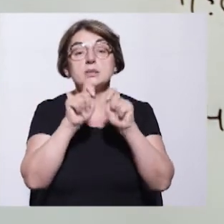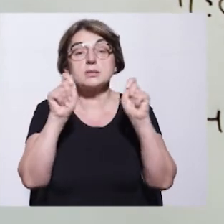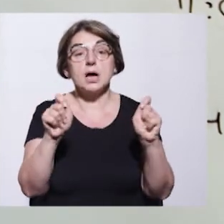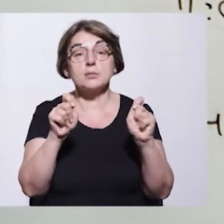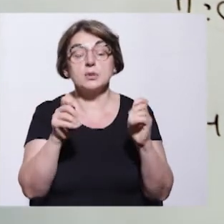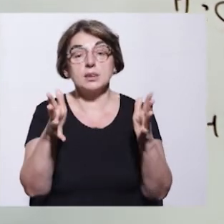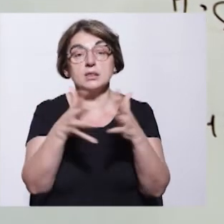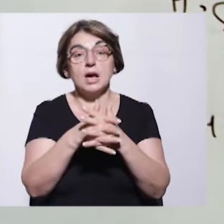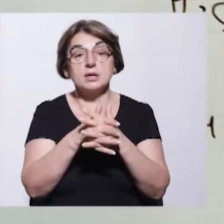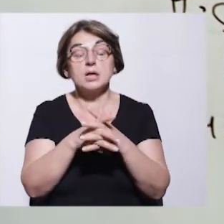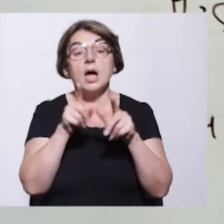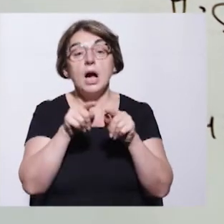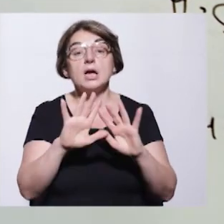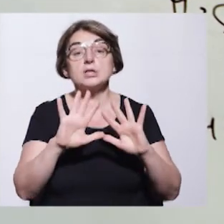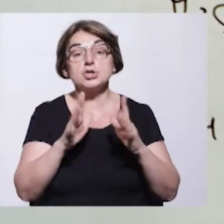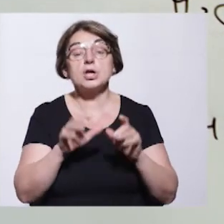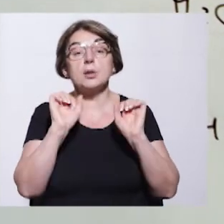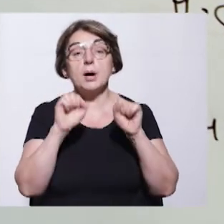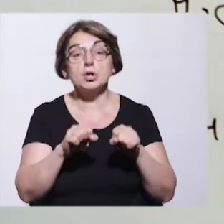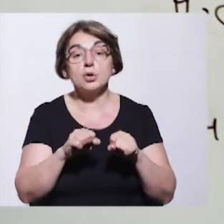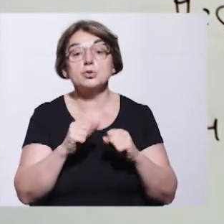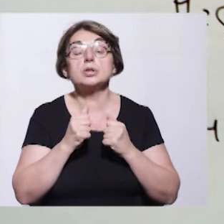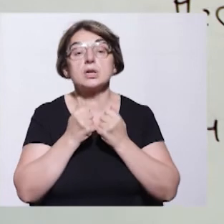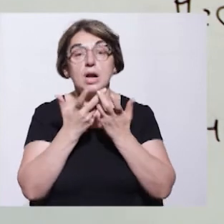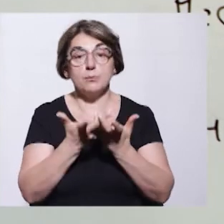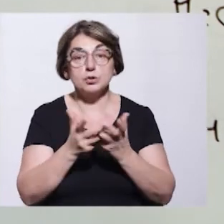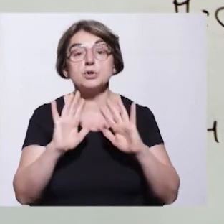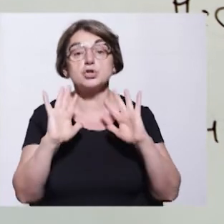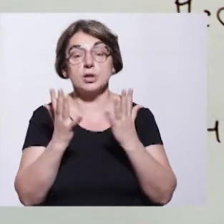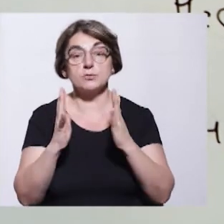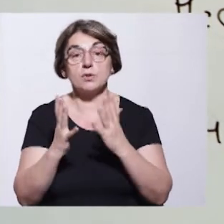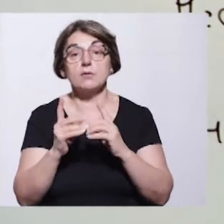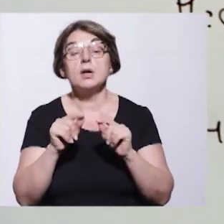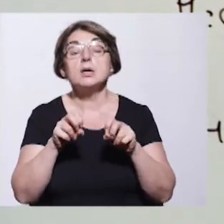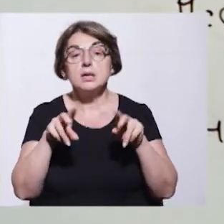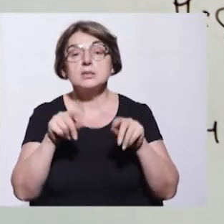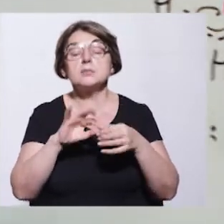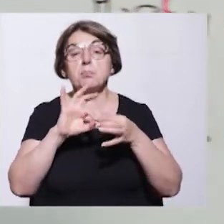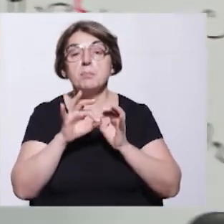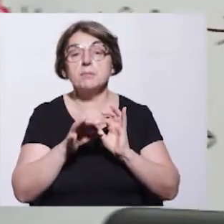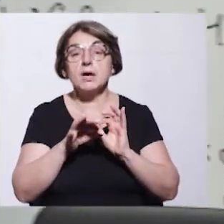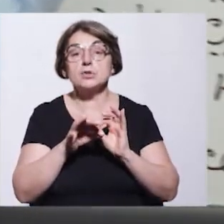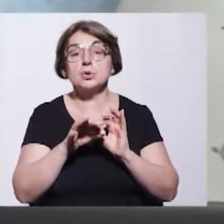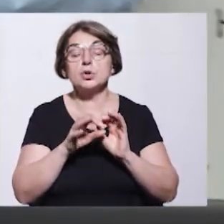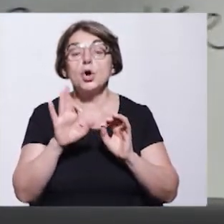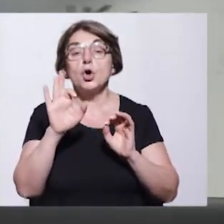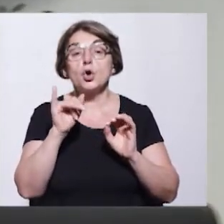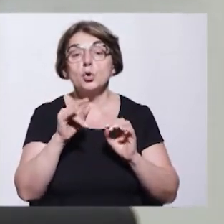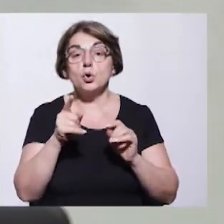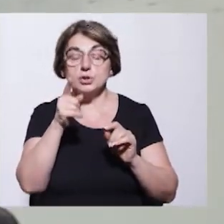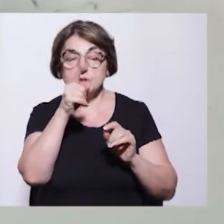შეხვდება ერთმანეთს და წარმოქმნის ნაერთს. ასეთი შეიძლება იყოს რამოდენიმე შემთხვევა,